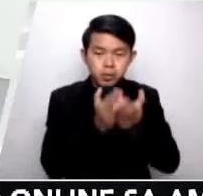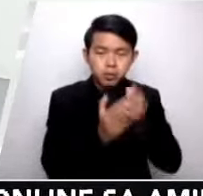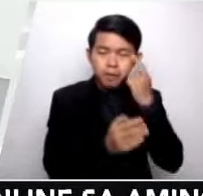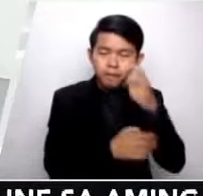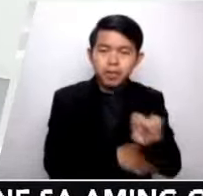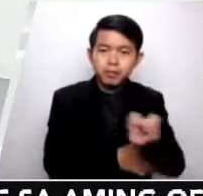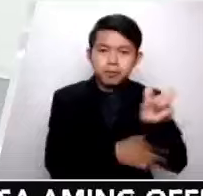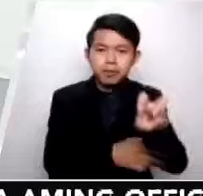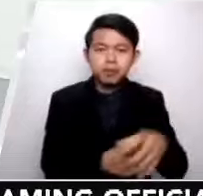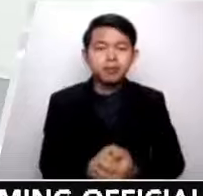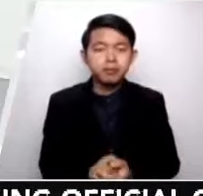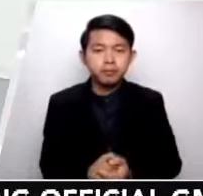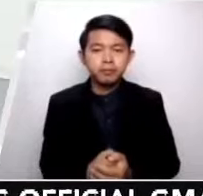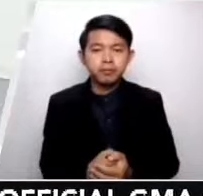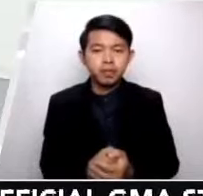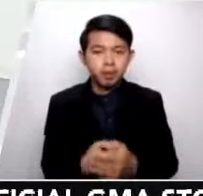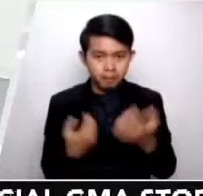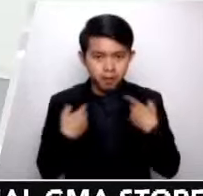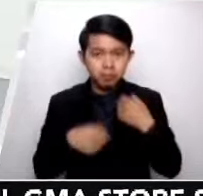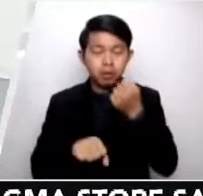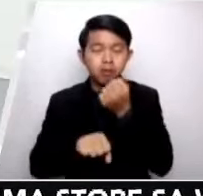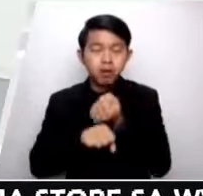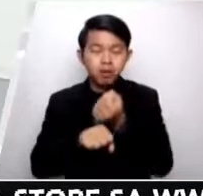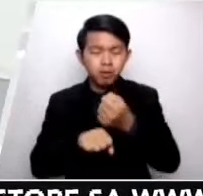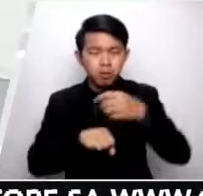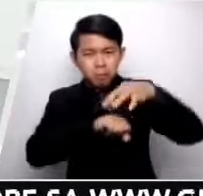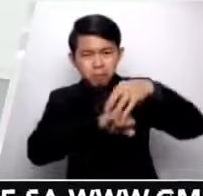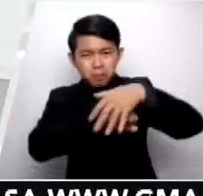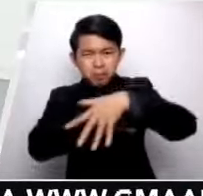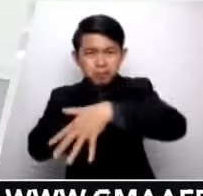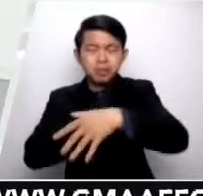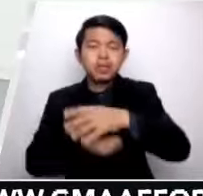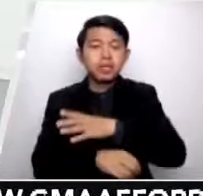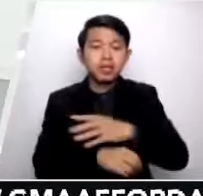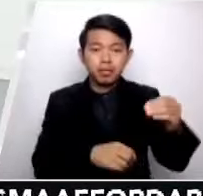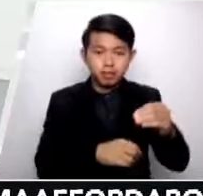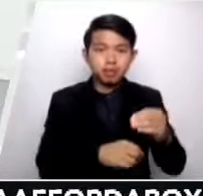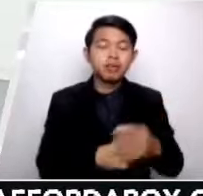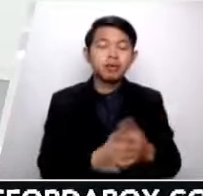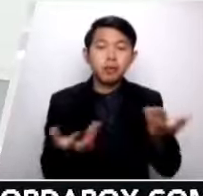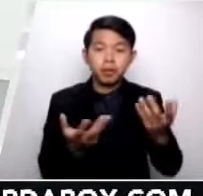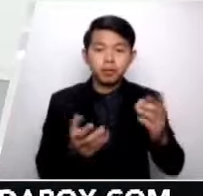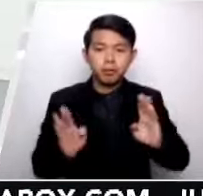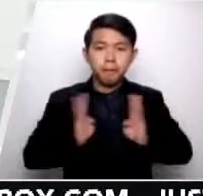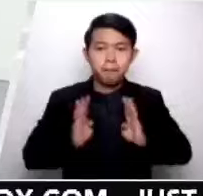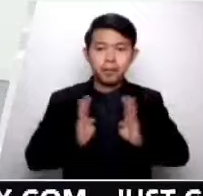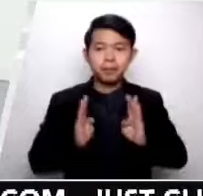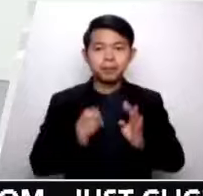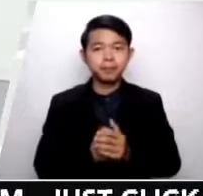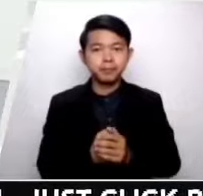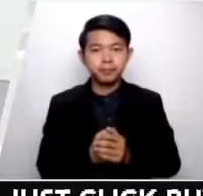at landslide gaya sa Baguio City. May report si Sandra Aguinaldo. Sandra?